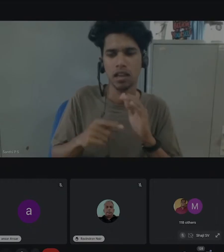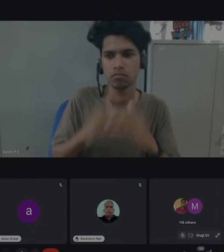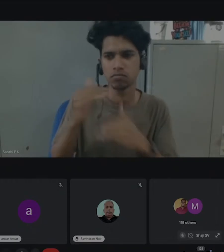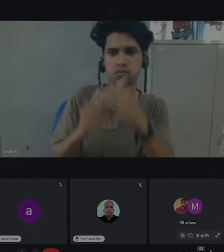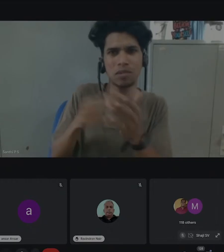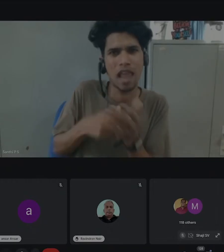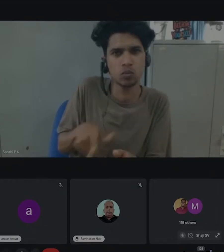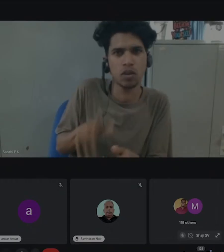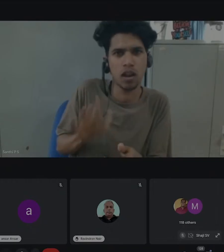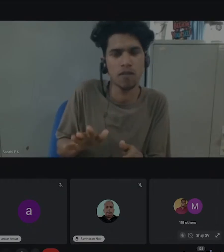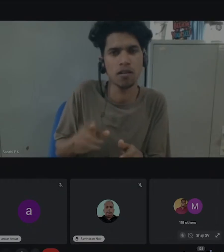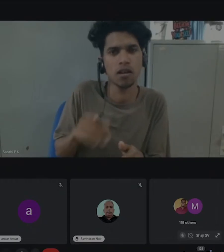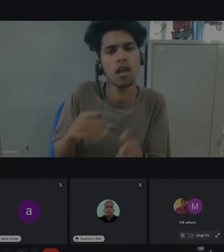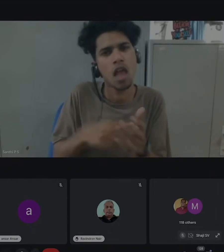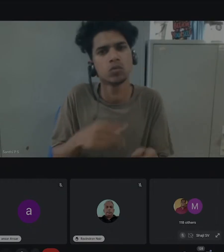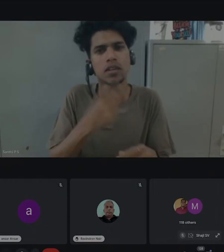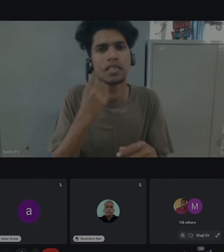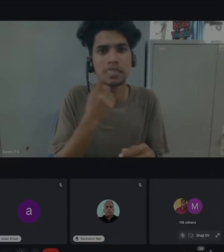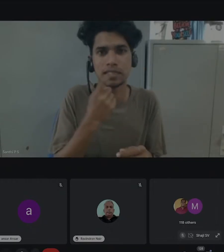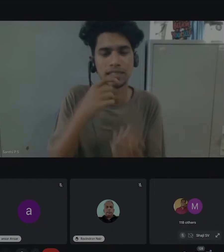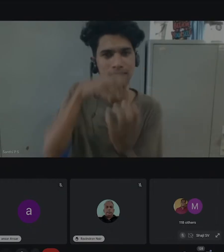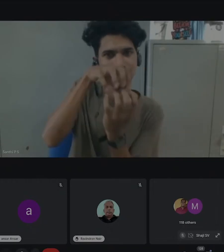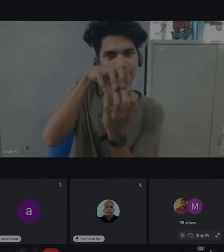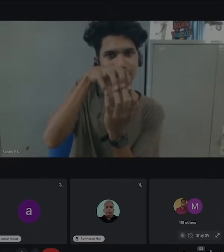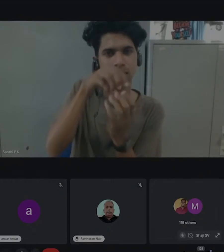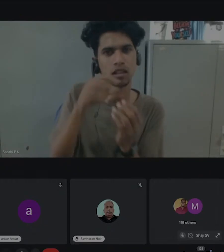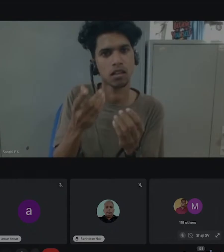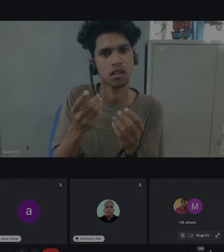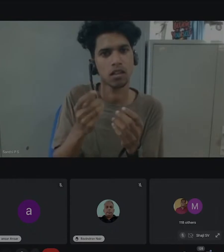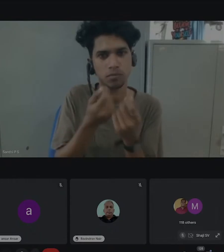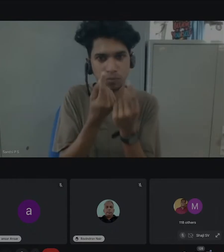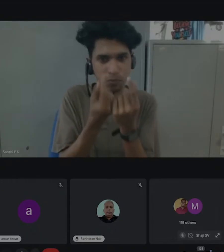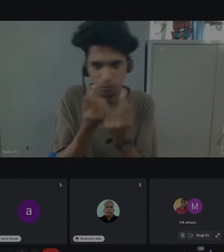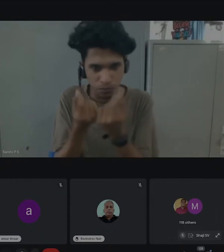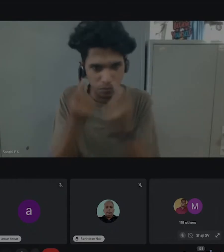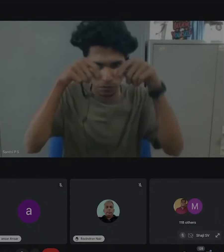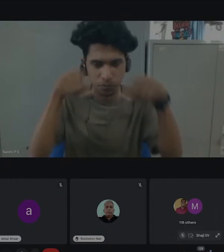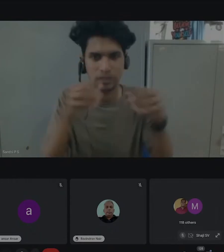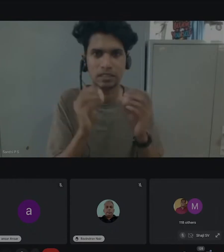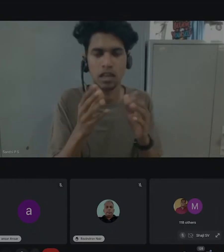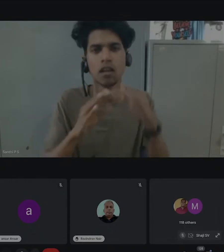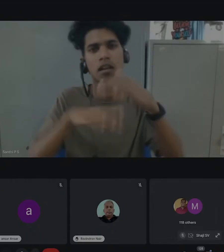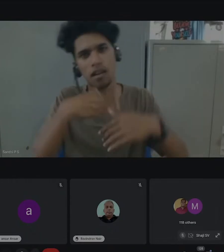വന്നു കഴിയുമ്പോൾ അവർക്ക് പതുക്കെ ചവയ്ക്കാനും കടിക്കാനുമുള്ള കഴിവുകളും അതിനോടൊപ്പം തന്നെ വരും. അത് നമ്മൾ ഡെവലപ്പ് ചെയ്ത് കൊടുക്കുക വേണം ചെയ്യാനായിട്ട്. അപ്പൊ നമ്മൾ കഴിക്കുന്ന